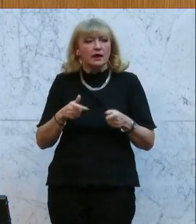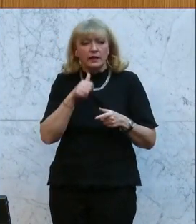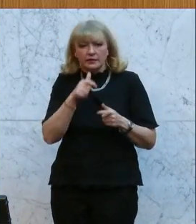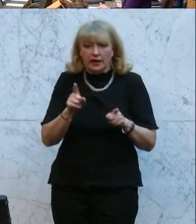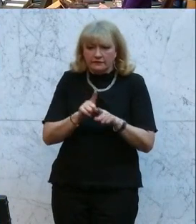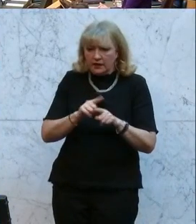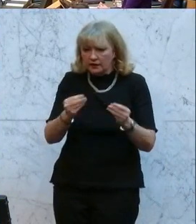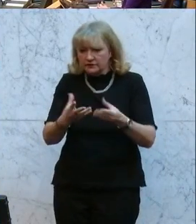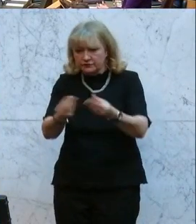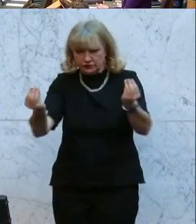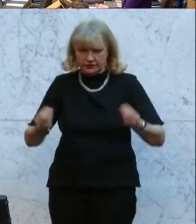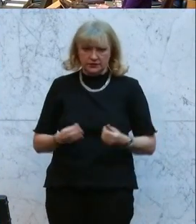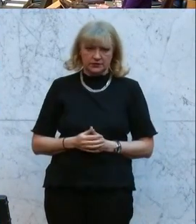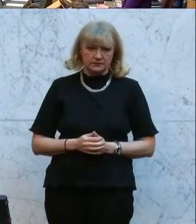wird.